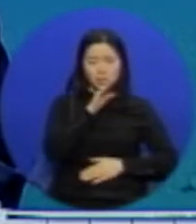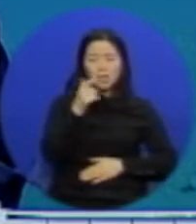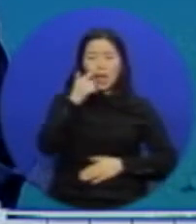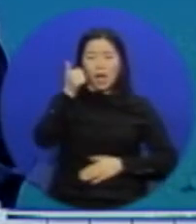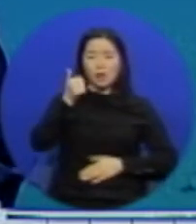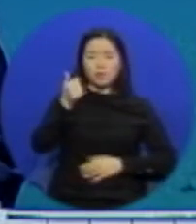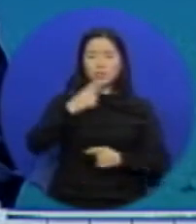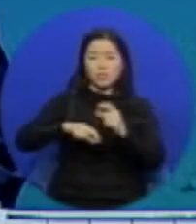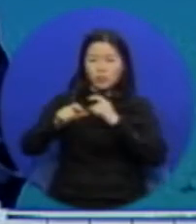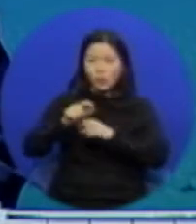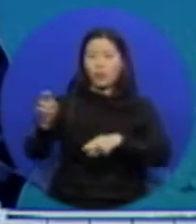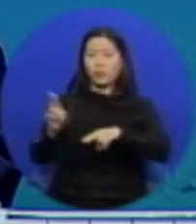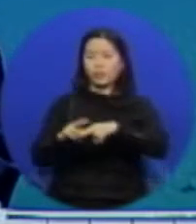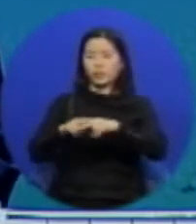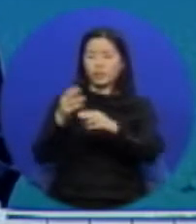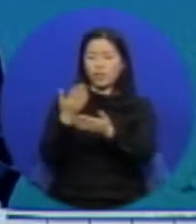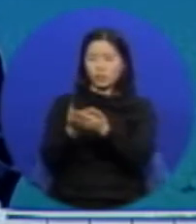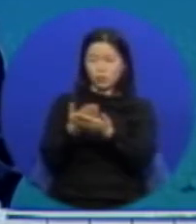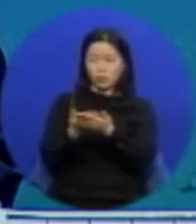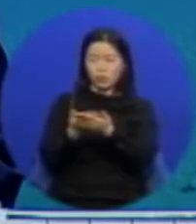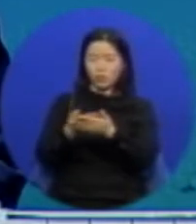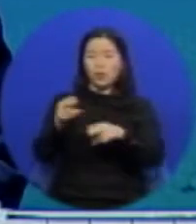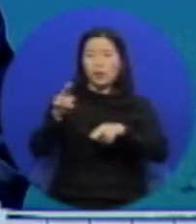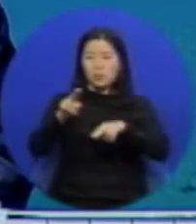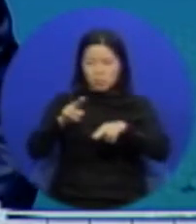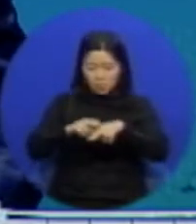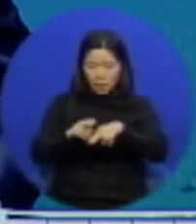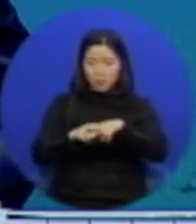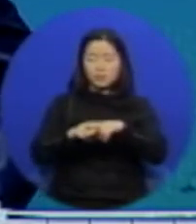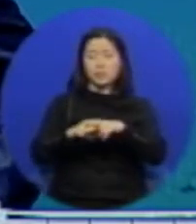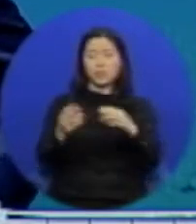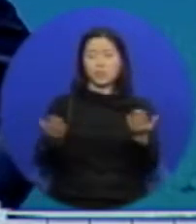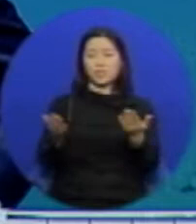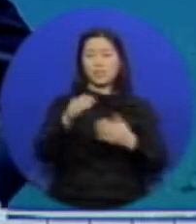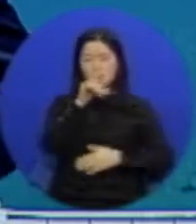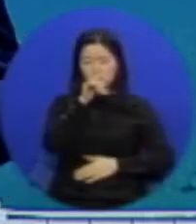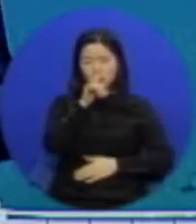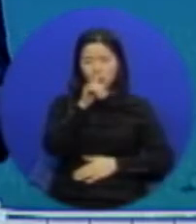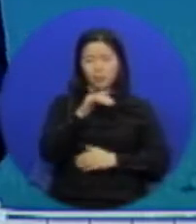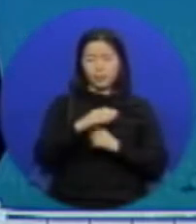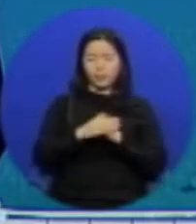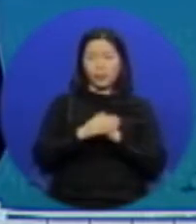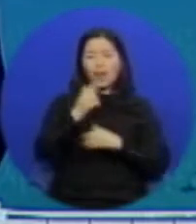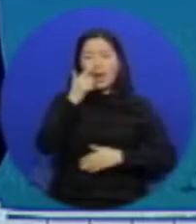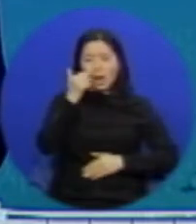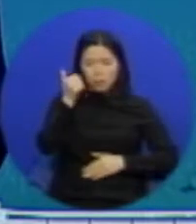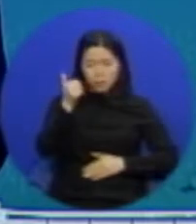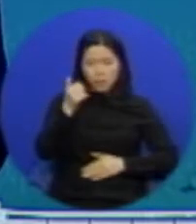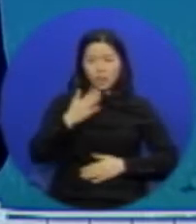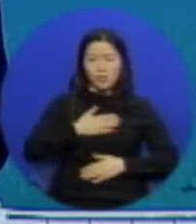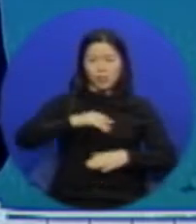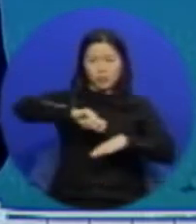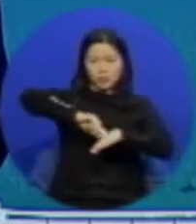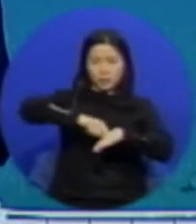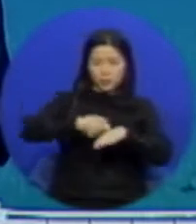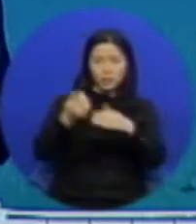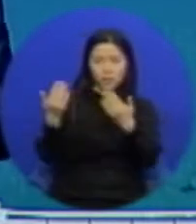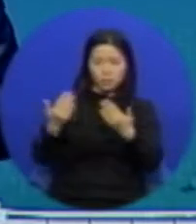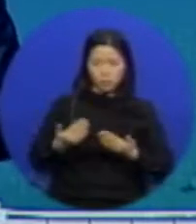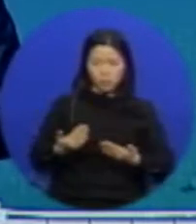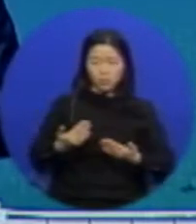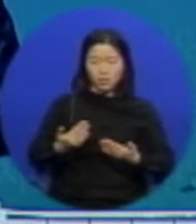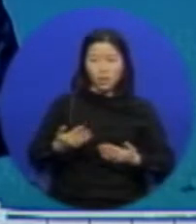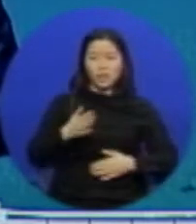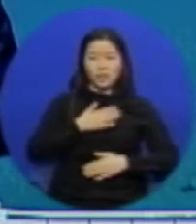때려주세요 나는 진짜 맞을 만한 일을 했어요 그러면서 아버지가 나를 진기 하시니 나를